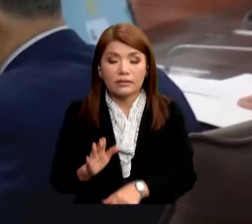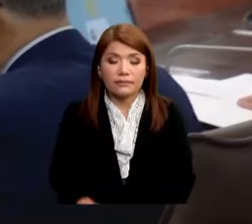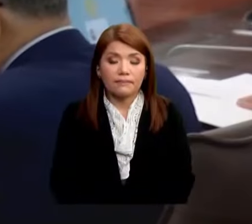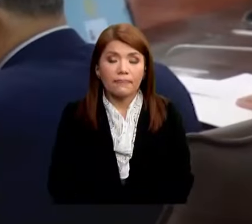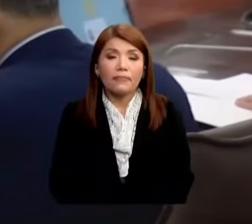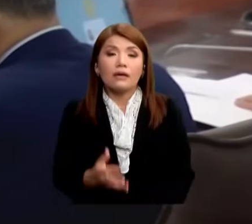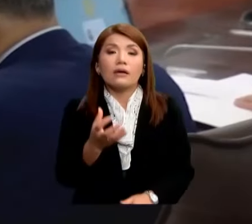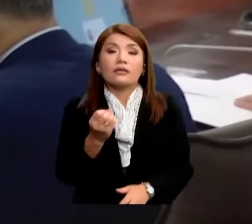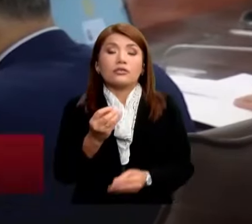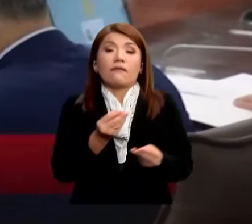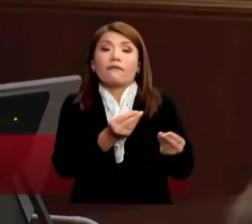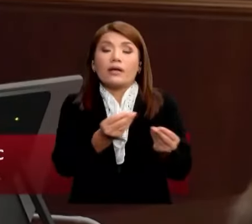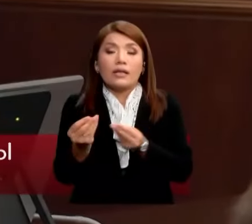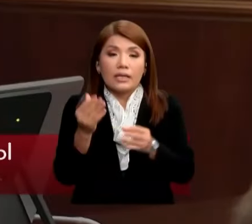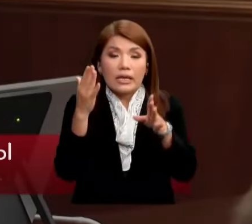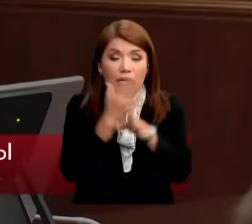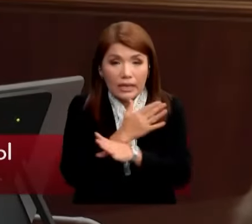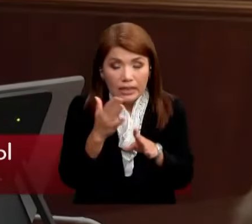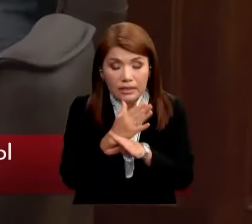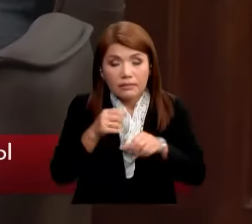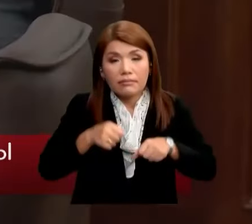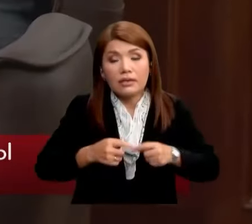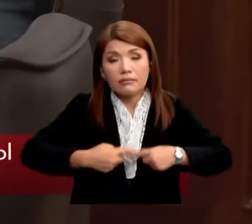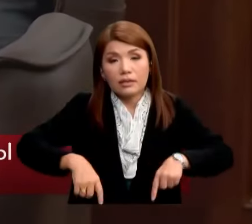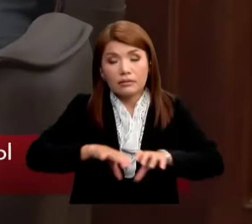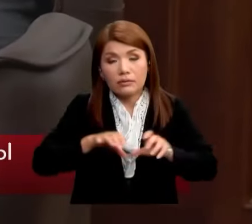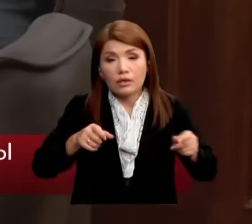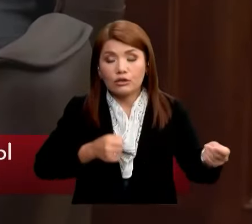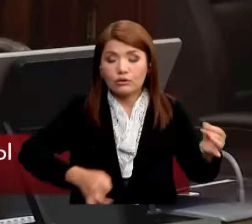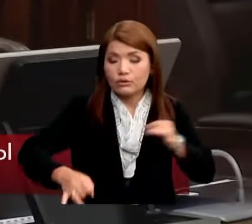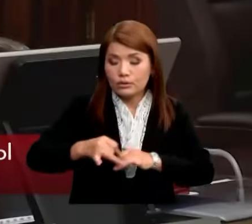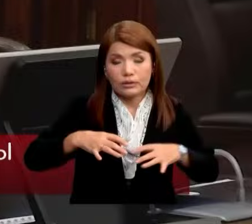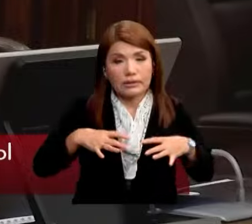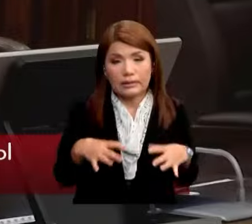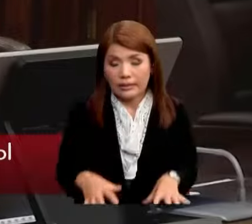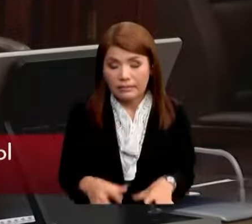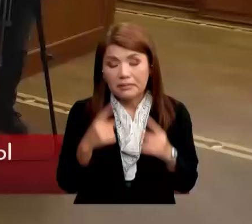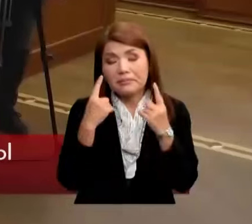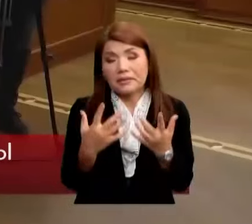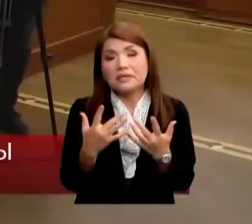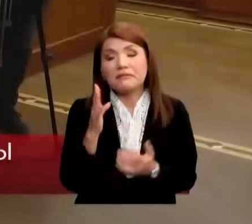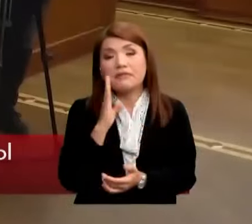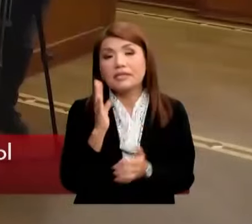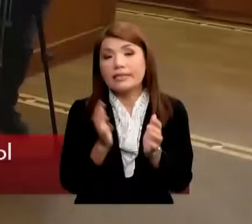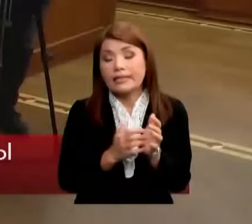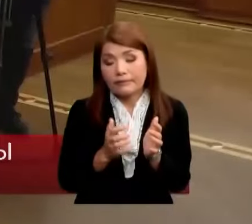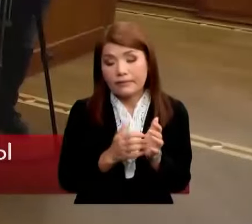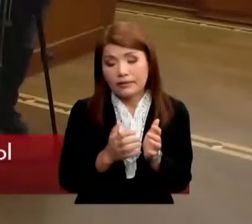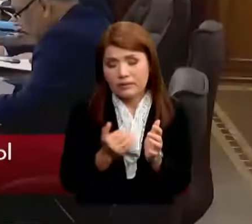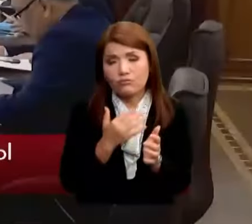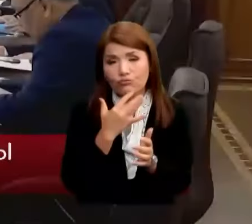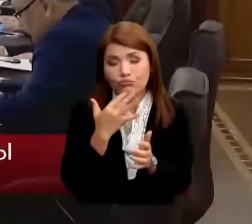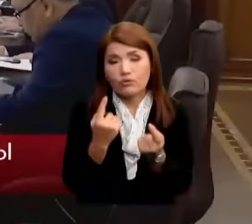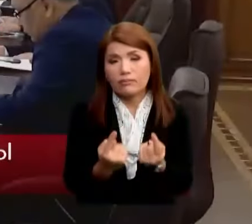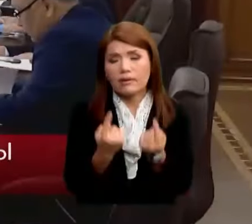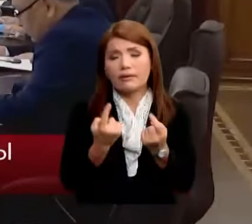водой влияние на экологию в правительстве сегодня не обсудили оно и понятно дефицит воды вопрос социальный по